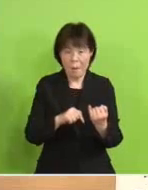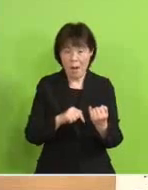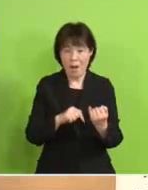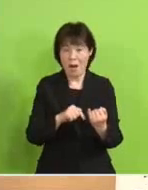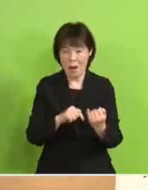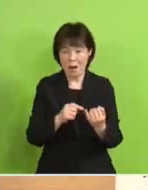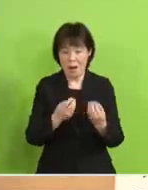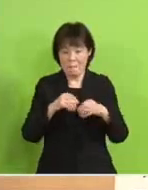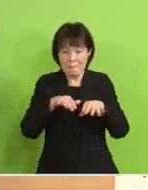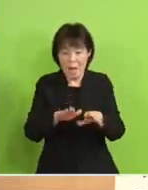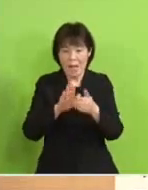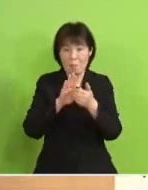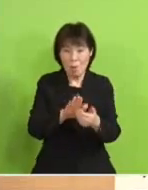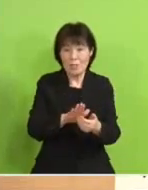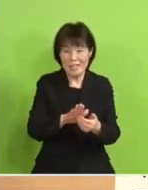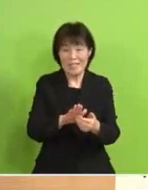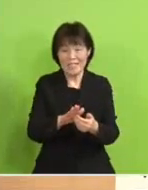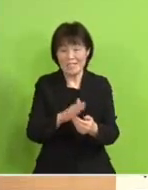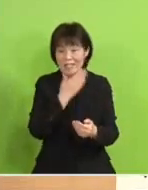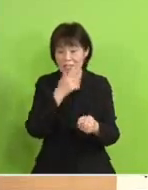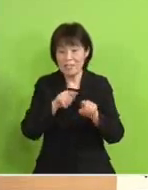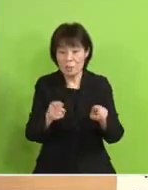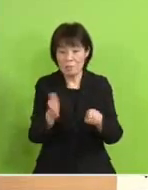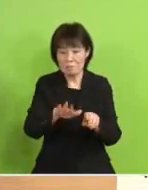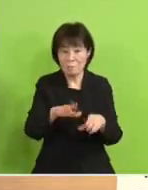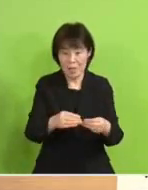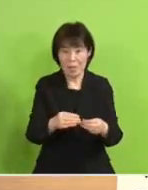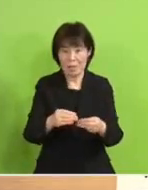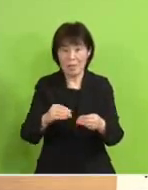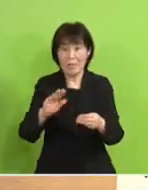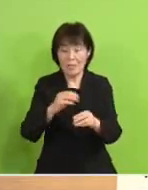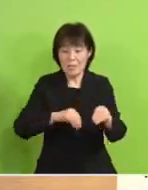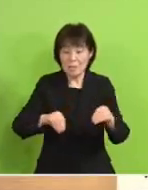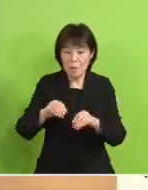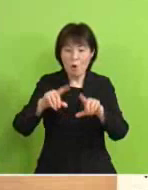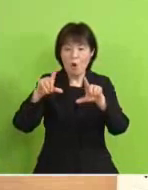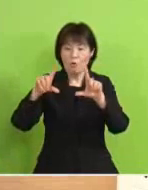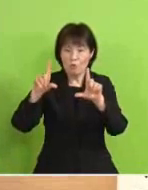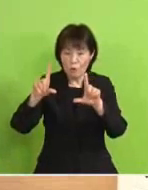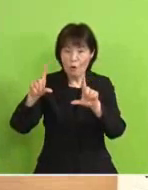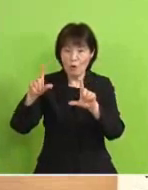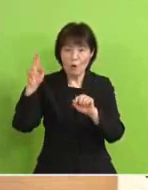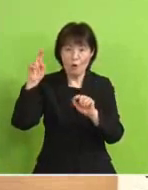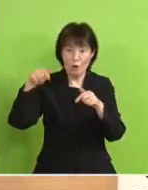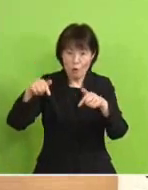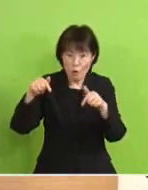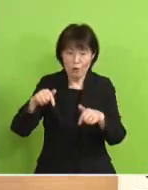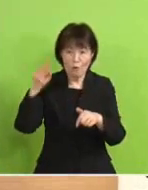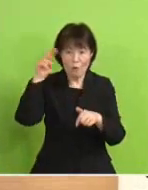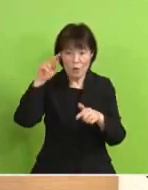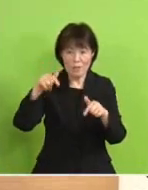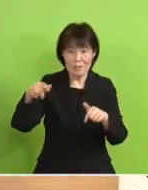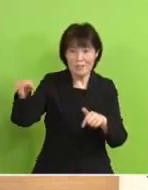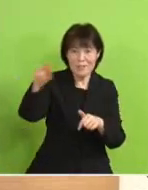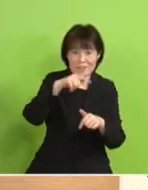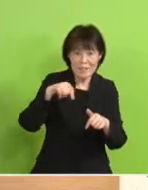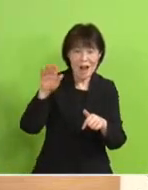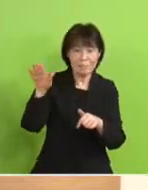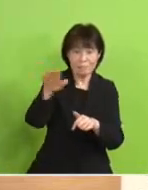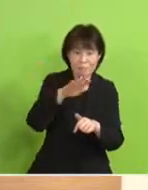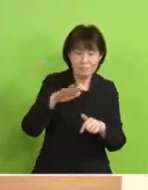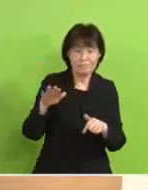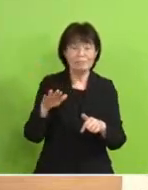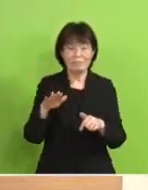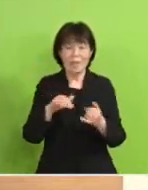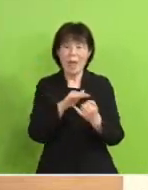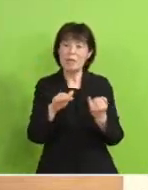措置が、はい、まあ、方針固められたという話なんですが、はい、一方でその東京や京都、はい、大阪ではその緊急事態宣言の発令というのが入っていると思うんですけれ